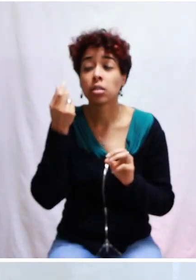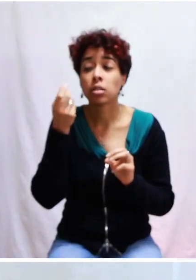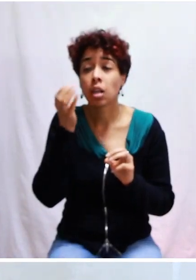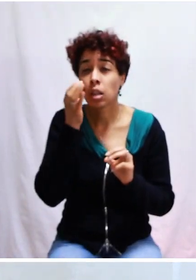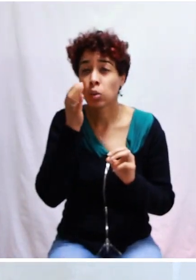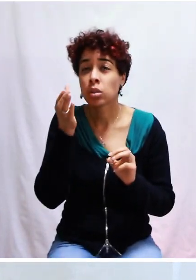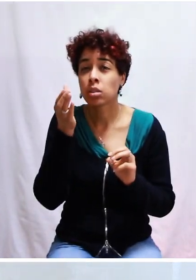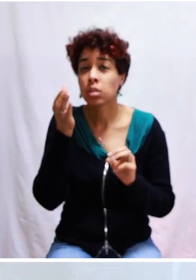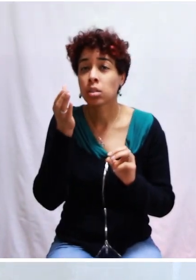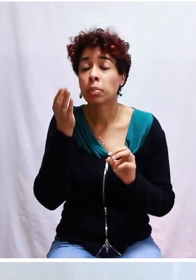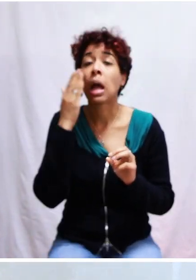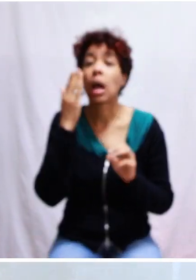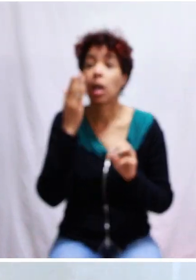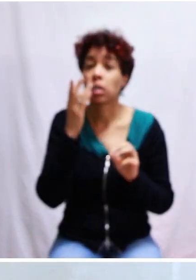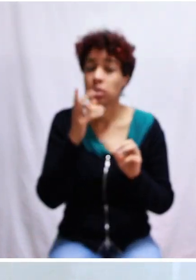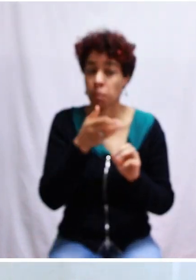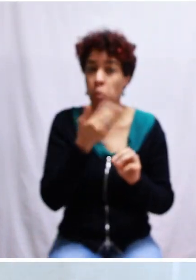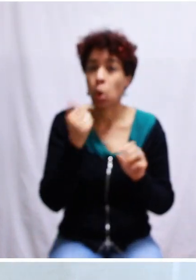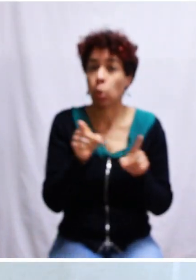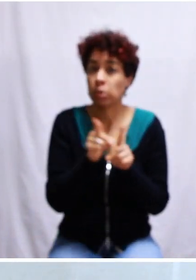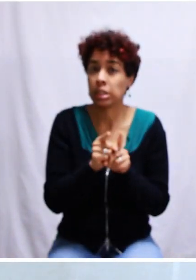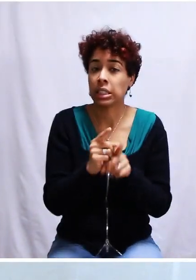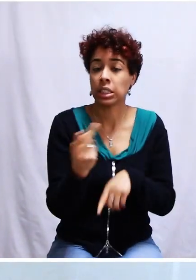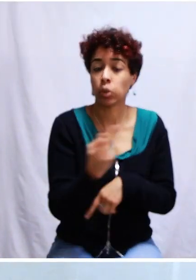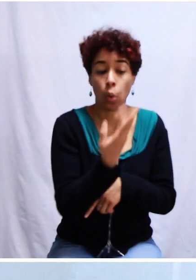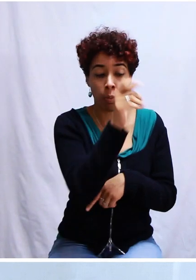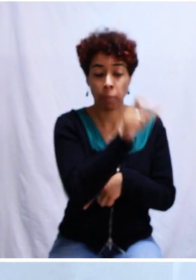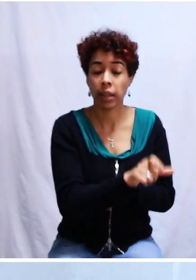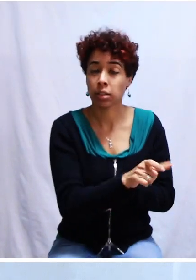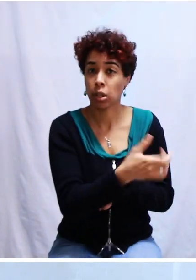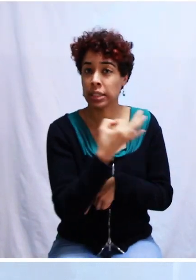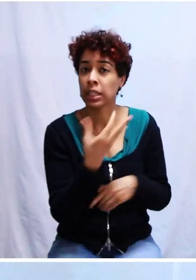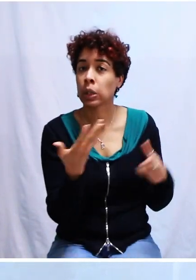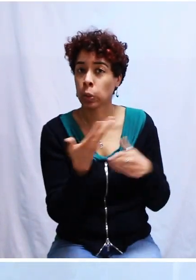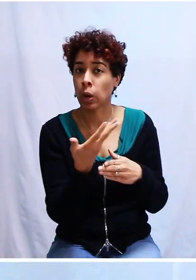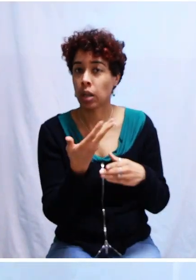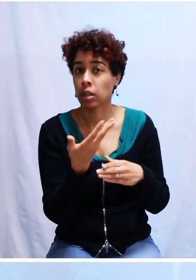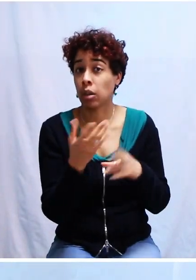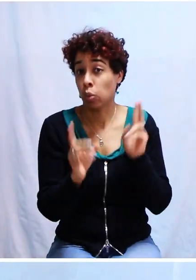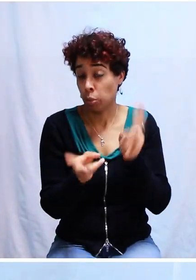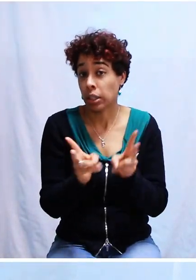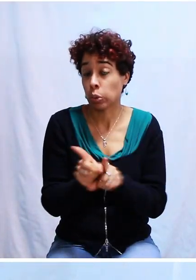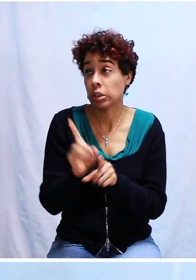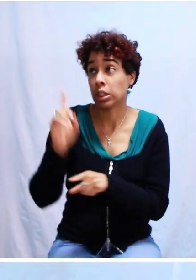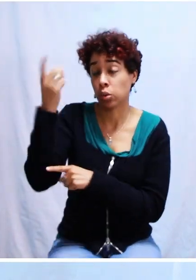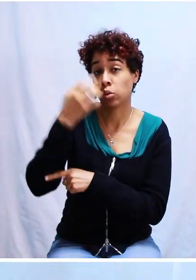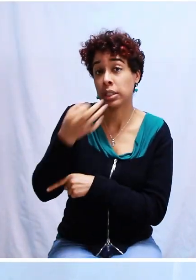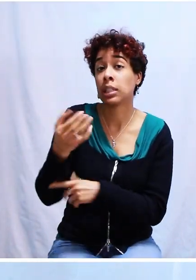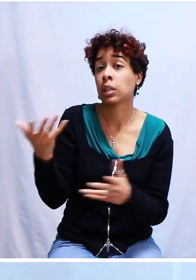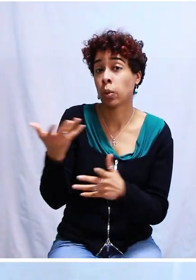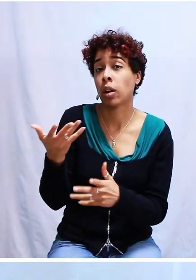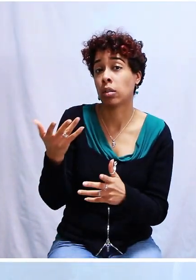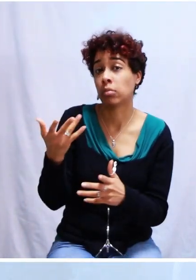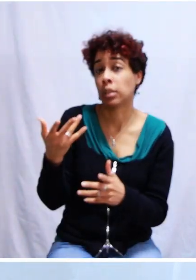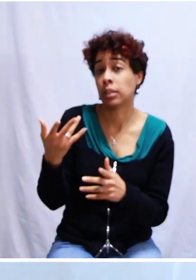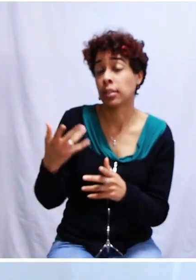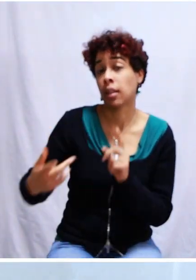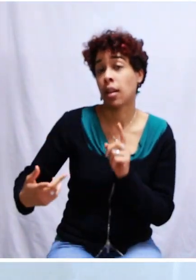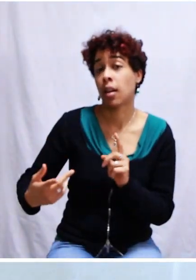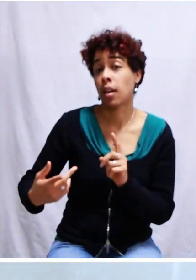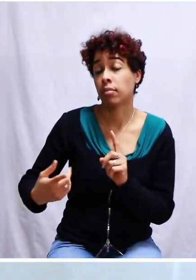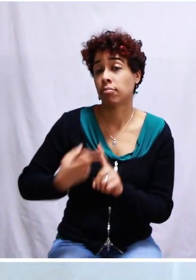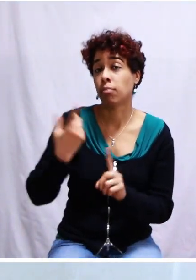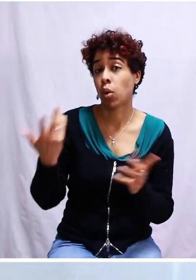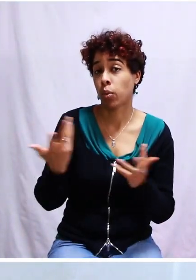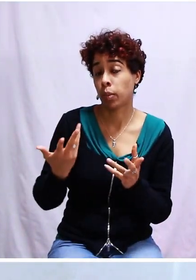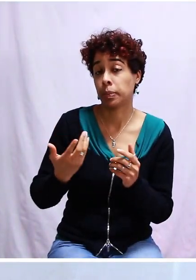d'écouter peut-être les parties adverses et surtout d'écouter ce que Dieu aurait pu lui révéler dans cette situation. Et parfois, malheureusement, on peut